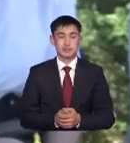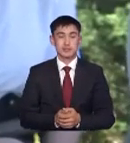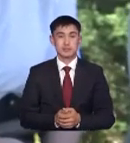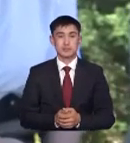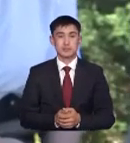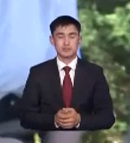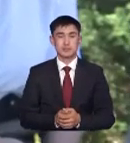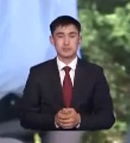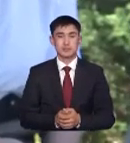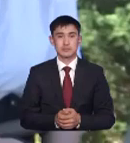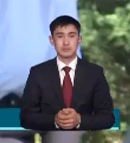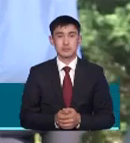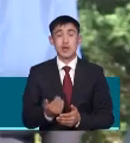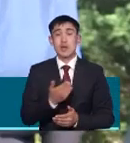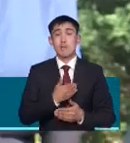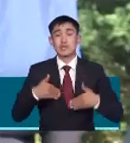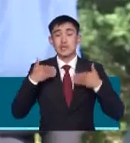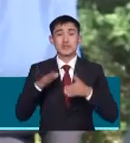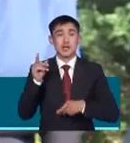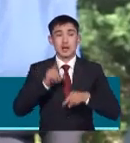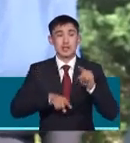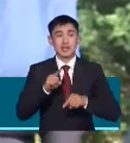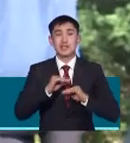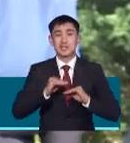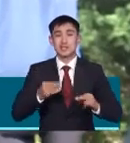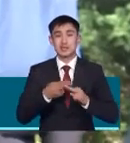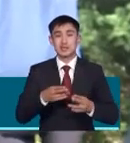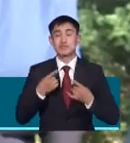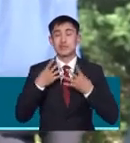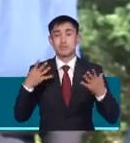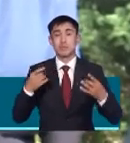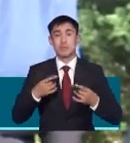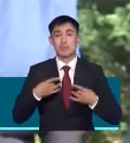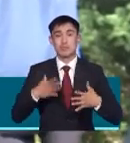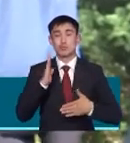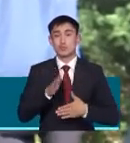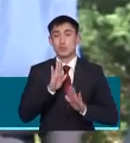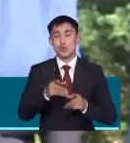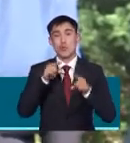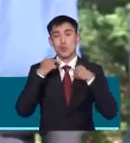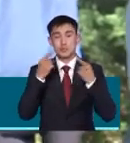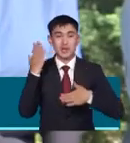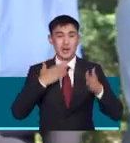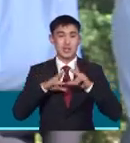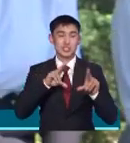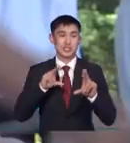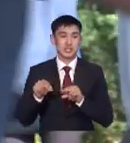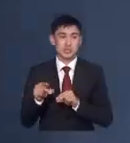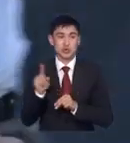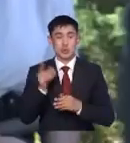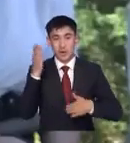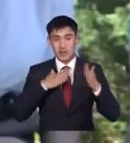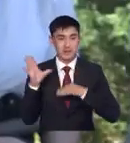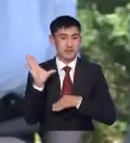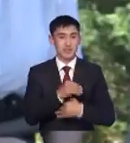мира, кутоволсен. Я поздравляю всех родителей и детей с этим светлым праздником. Пусть будут только улыбки, радость и счастье, чтобы